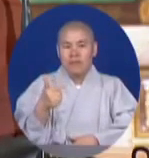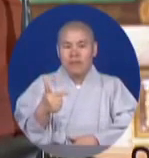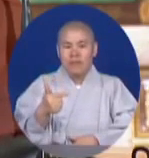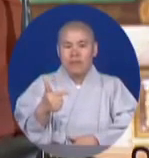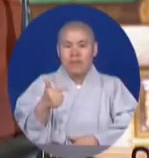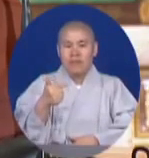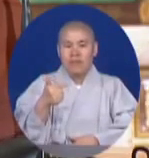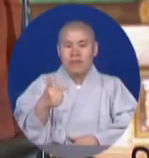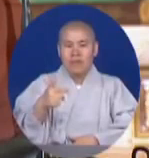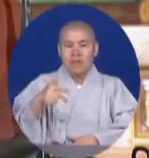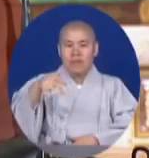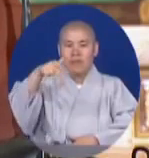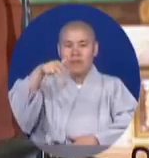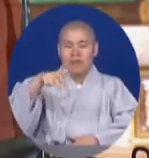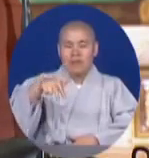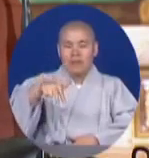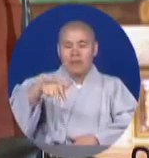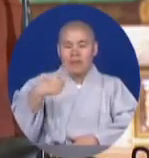허연